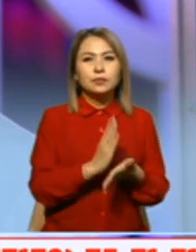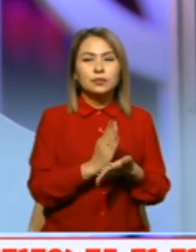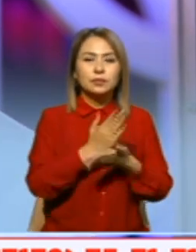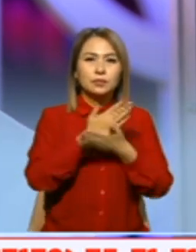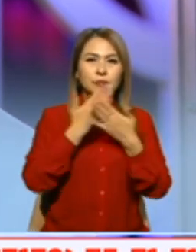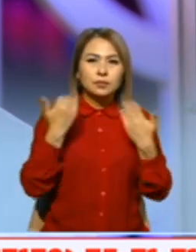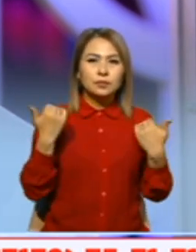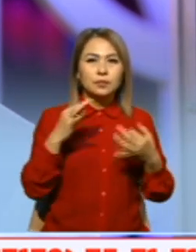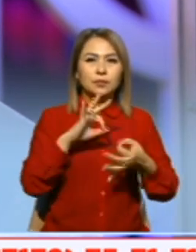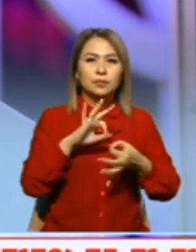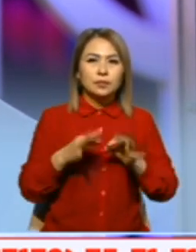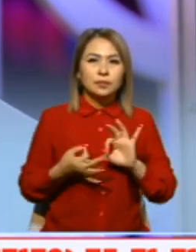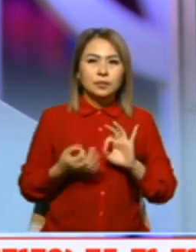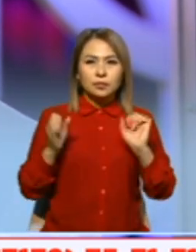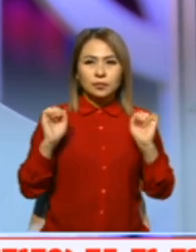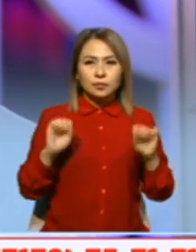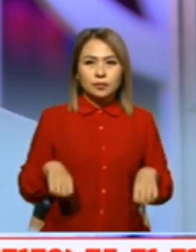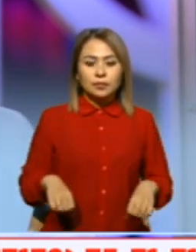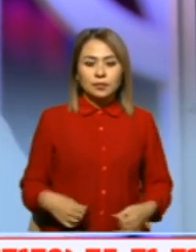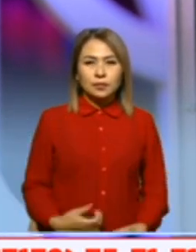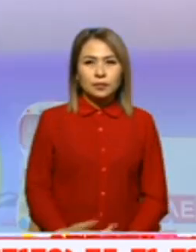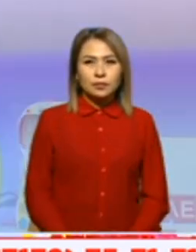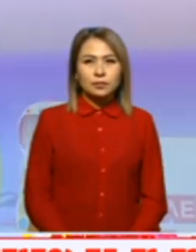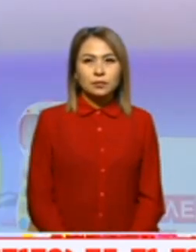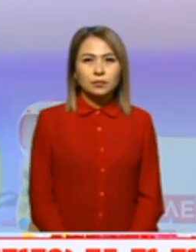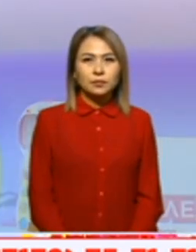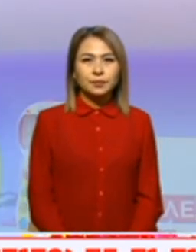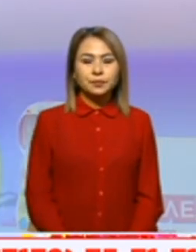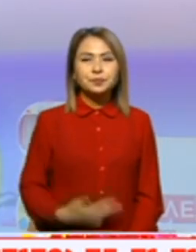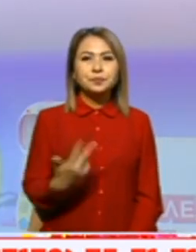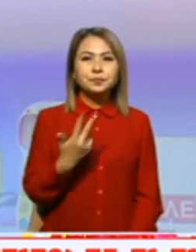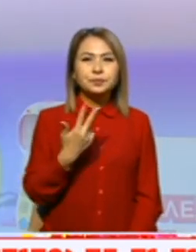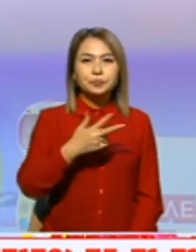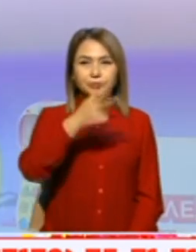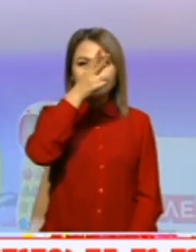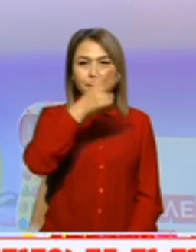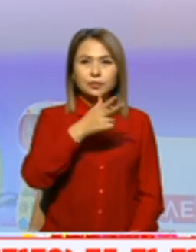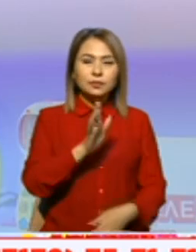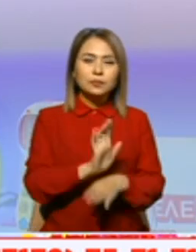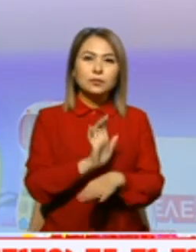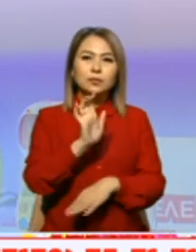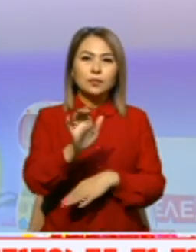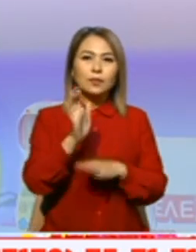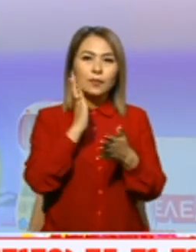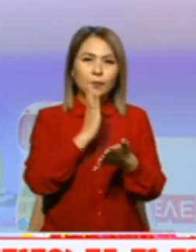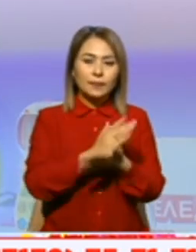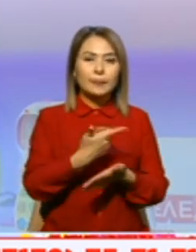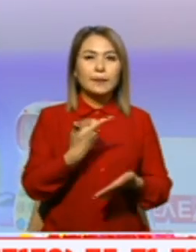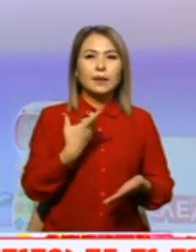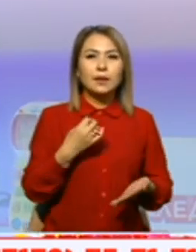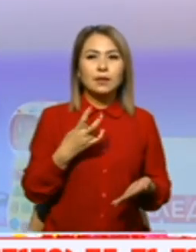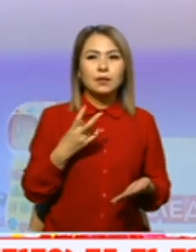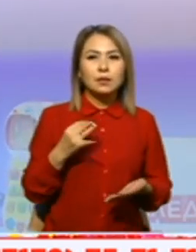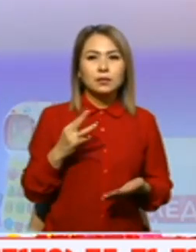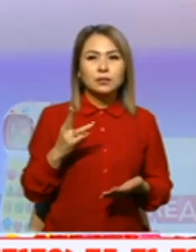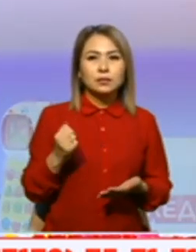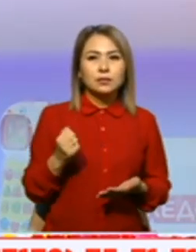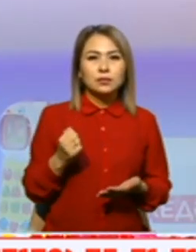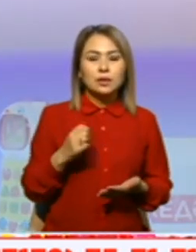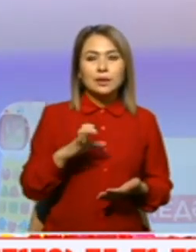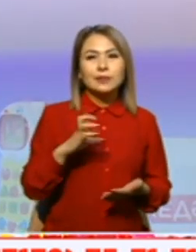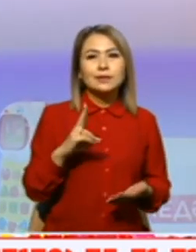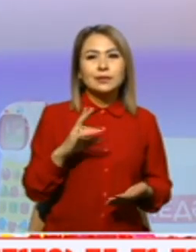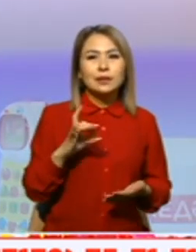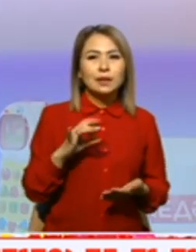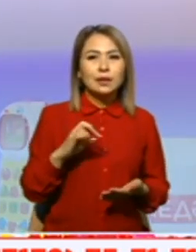жоқ па, соны анықтай алады. Ал үшінші триместрді генетика тексерілуге жібереді ма? Үшінші триместрде ол скрининг